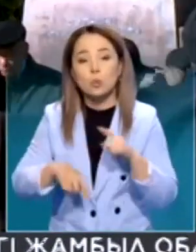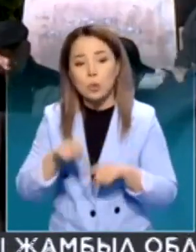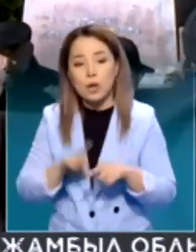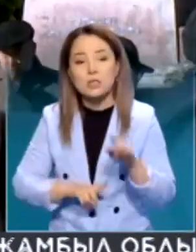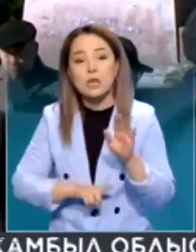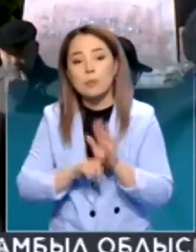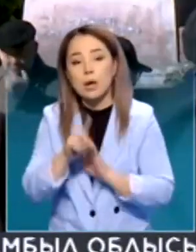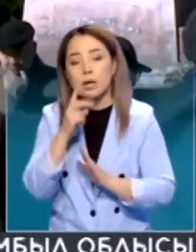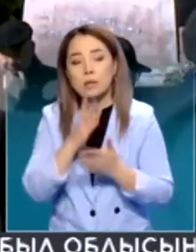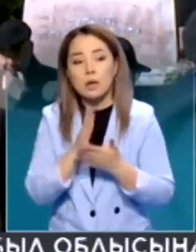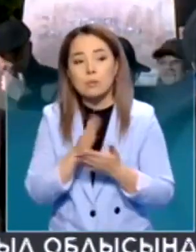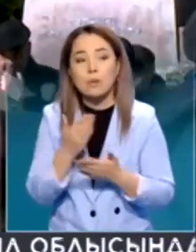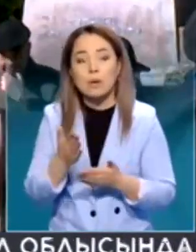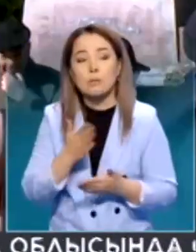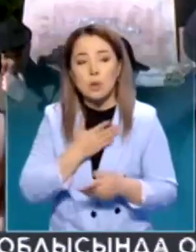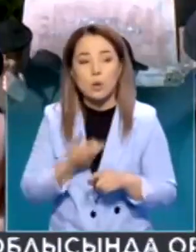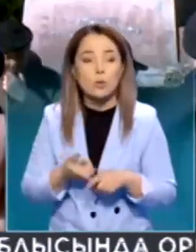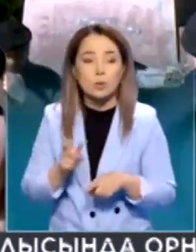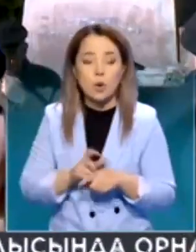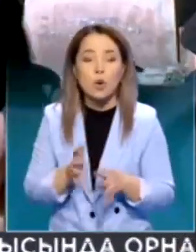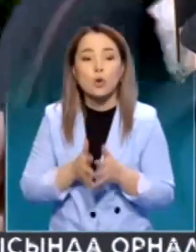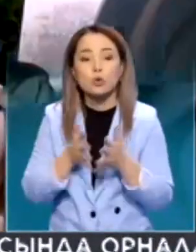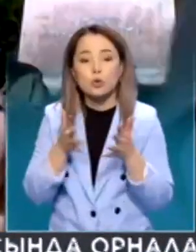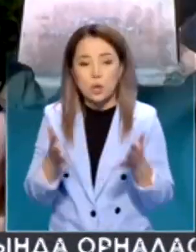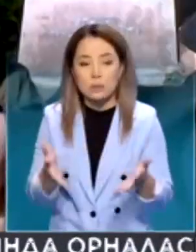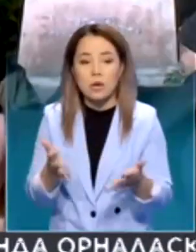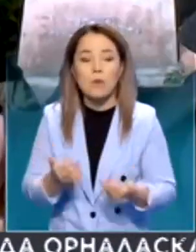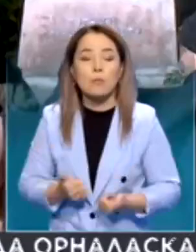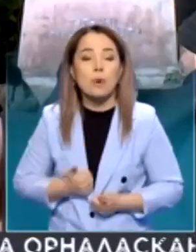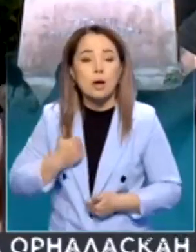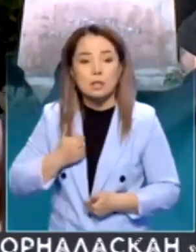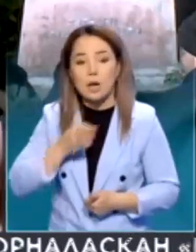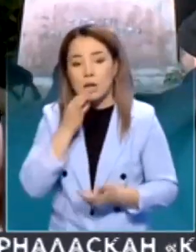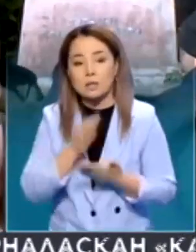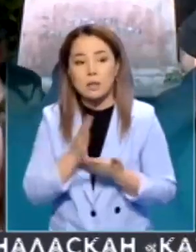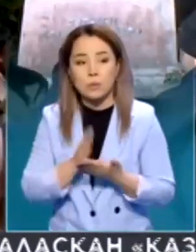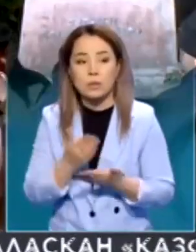туған жерінен басталып жатқаны біз үшін үлкен мақтаныш деп айтқым келеді.